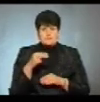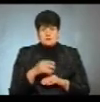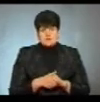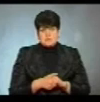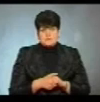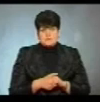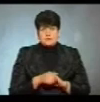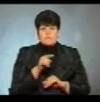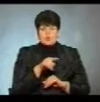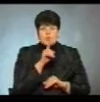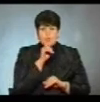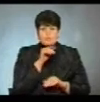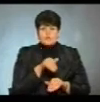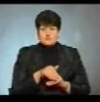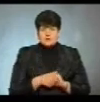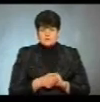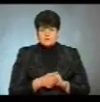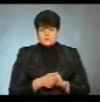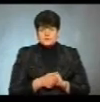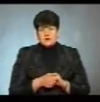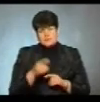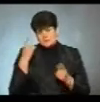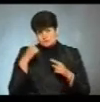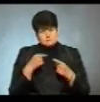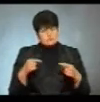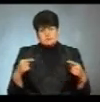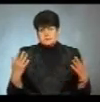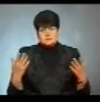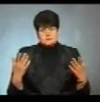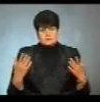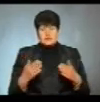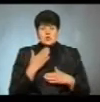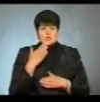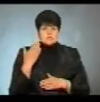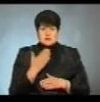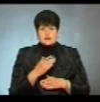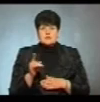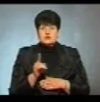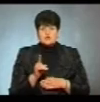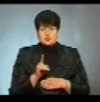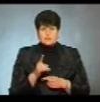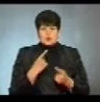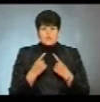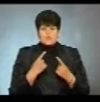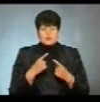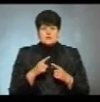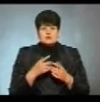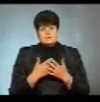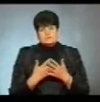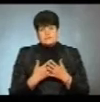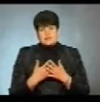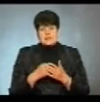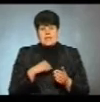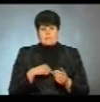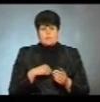президента, в його мовчання, тобто інтерпретували по-різному. І останнє, що ми говорили, що